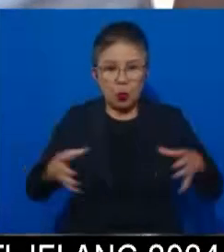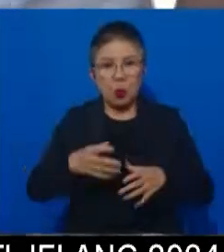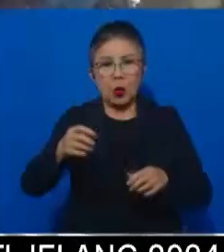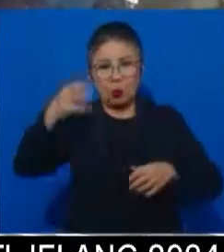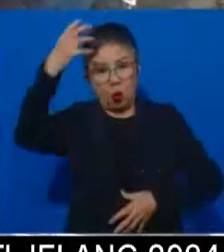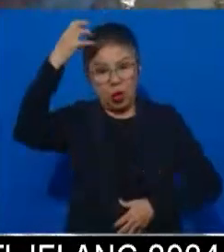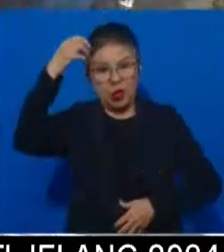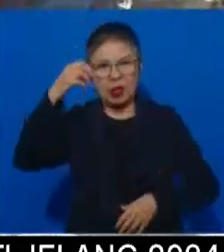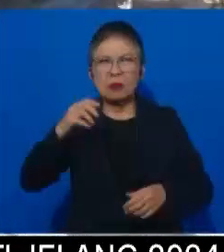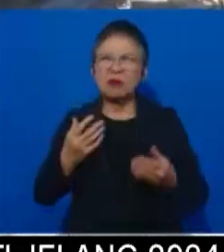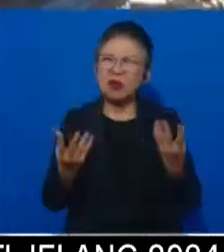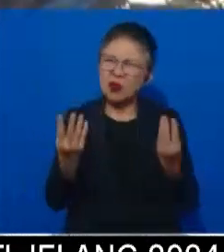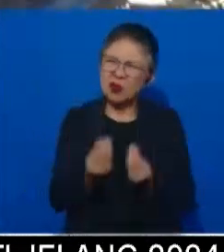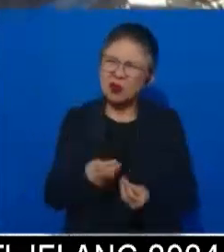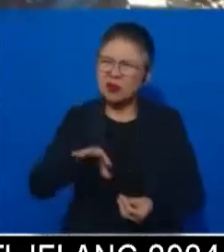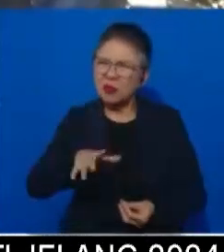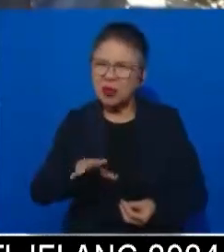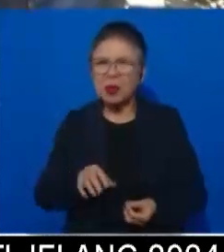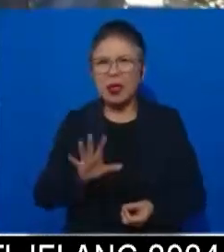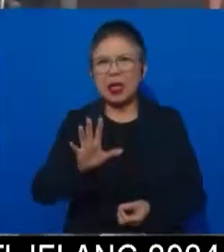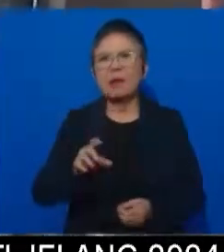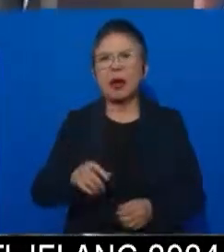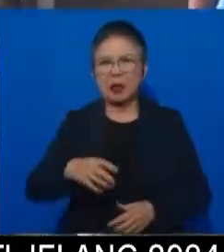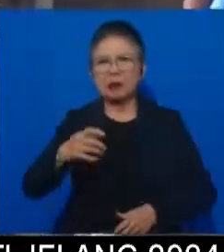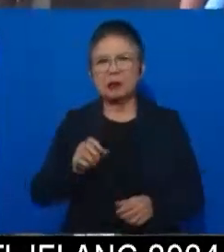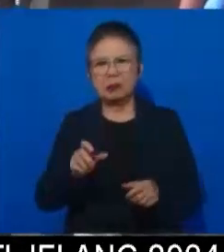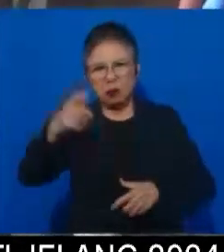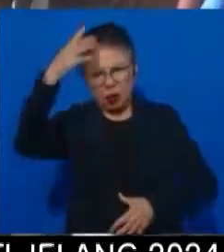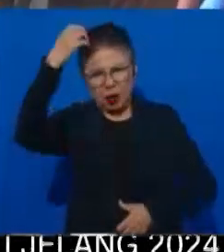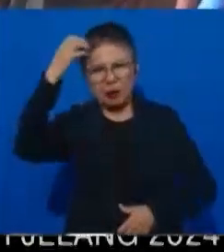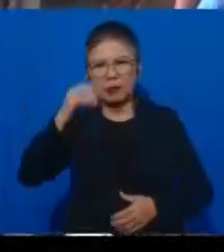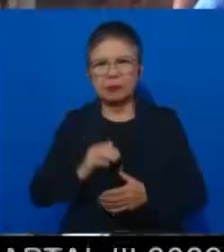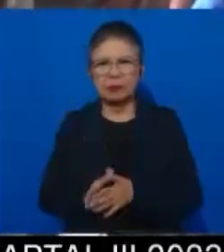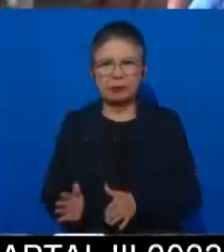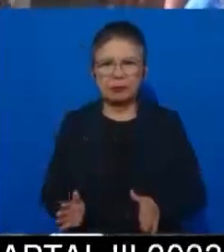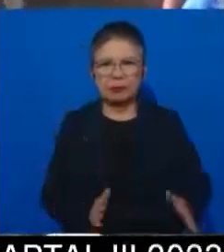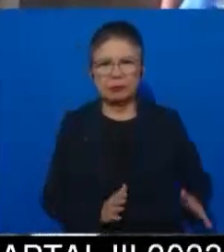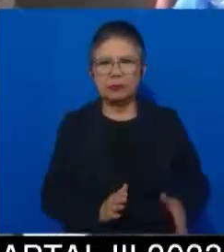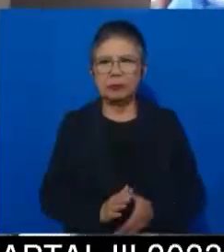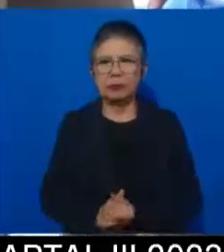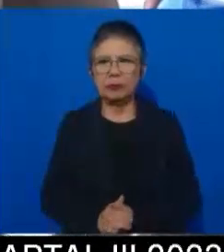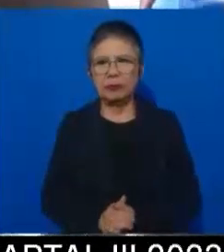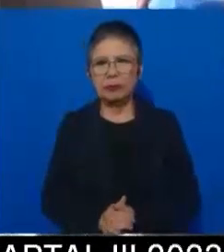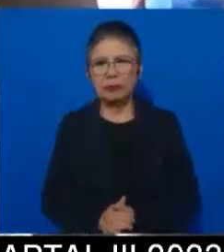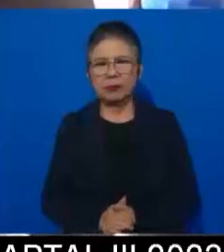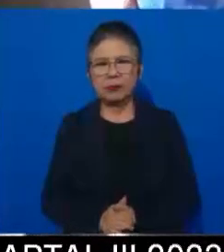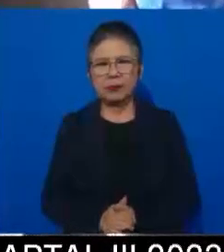panjang yang diperkirakan berjumlah lebih dari 5 ekor. Tim Liputan CNN Indonesia.